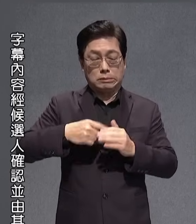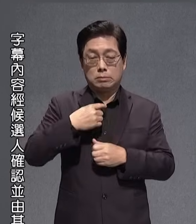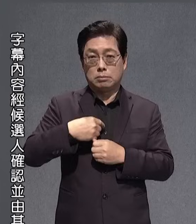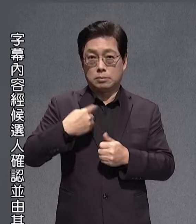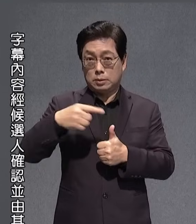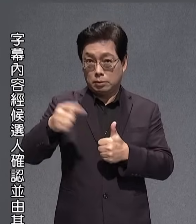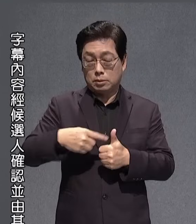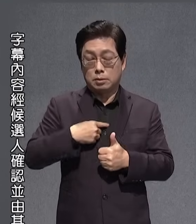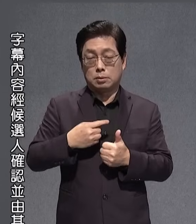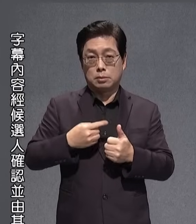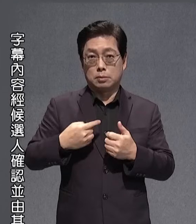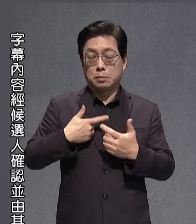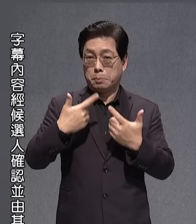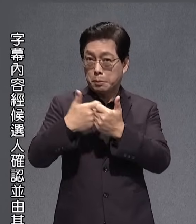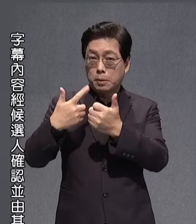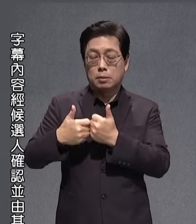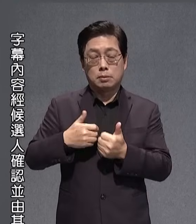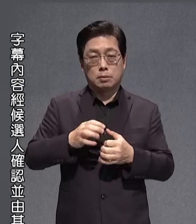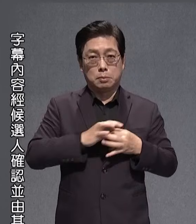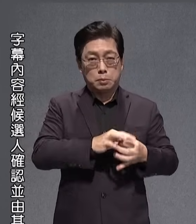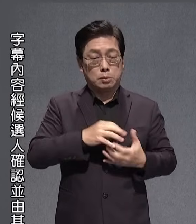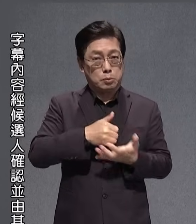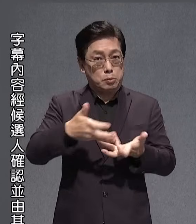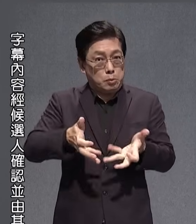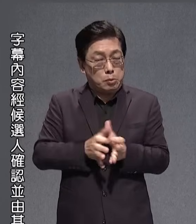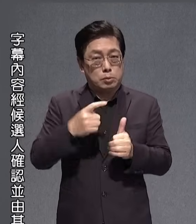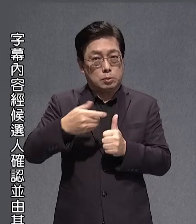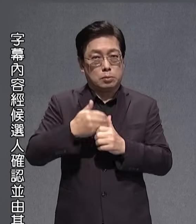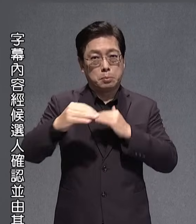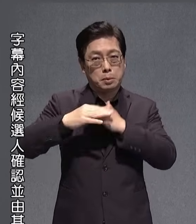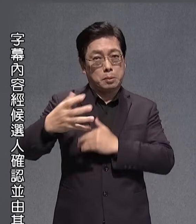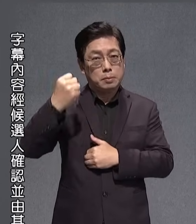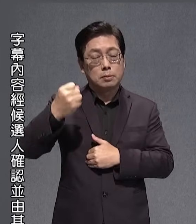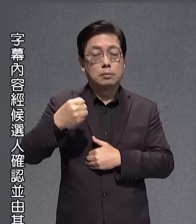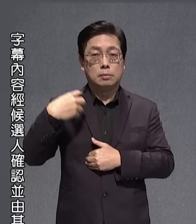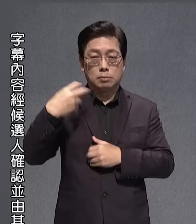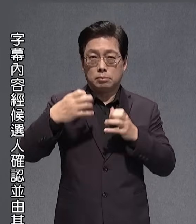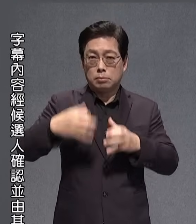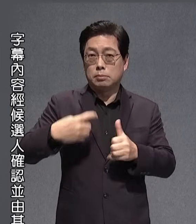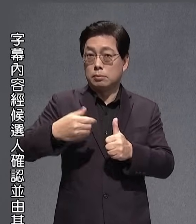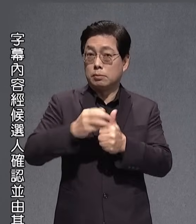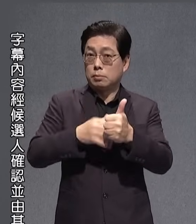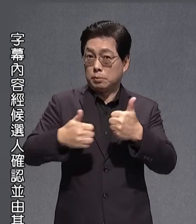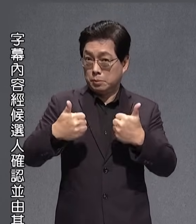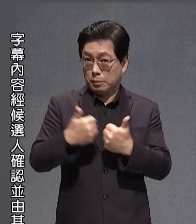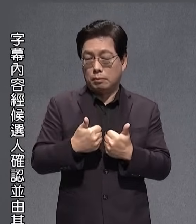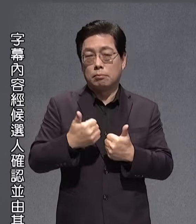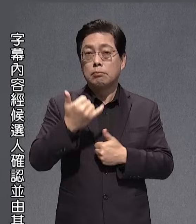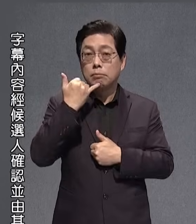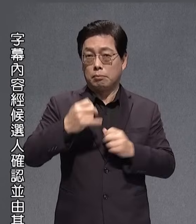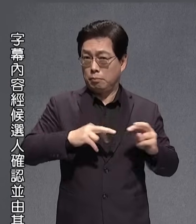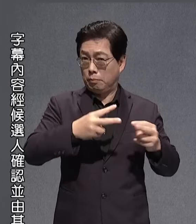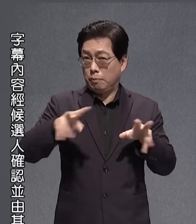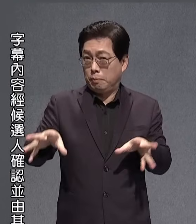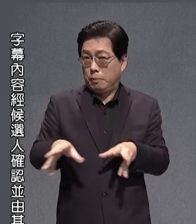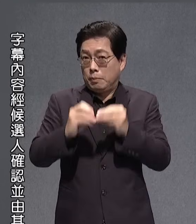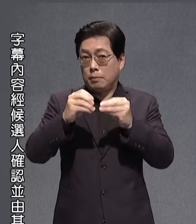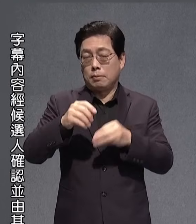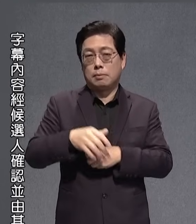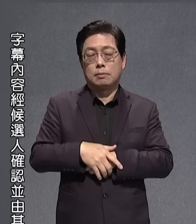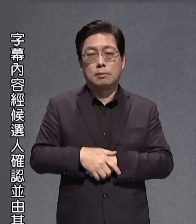我会关注弱势，提倡教育平权。我们成立早期教育委员会，来整合教